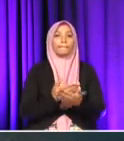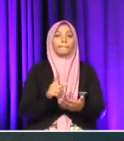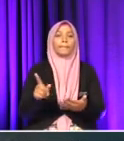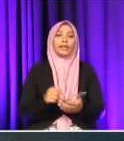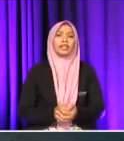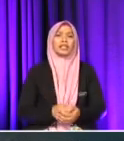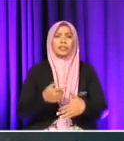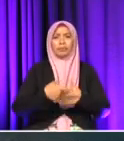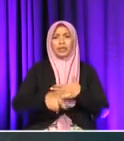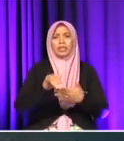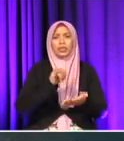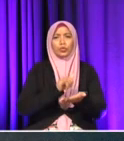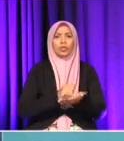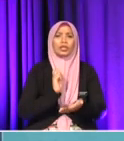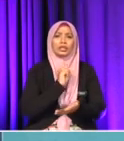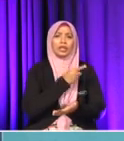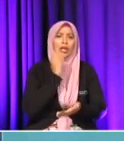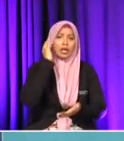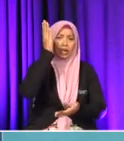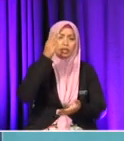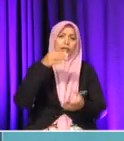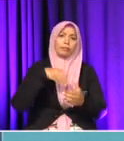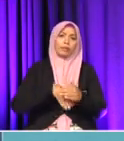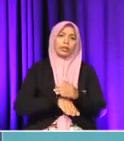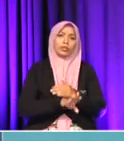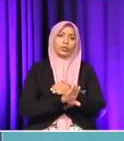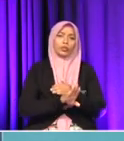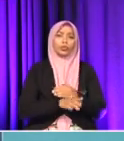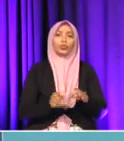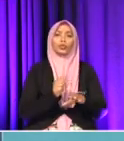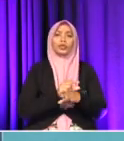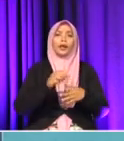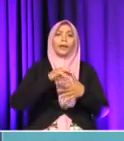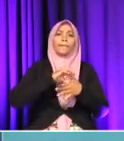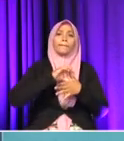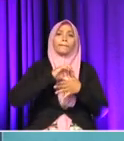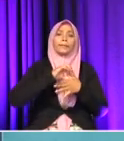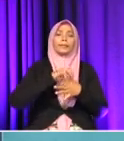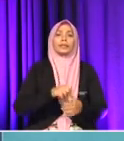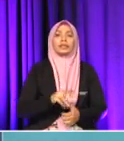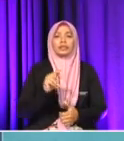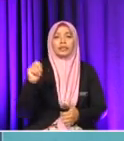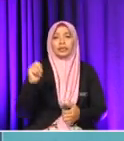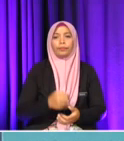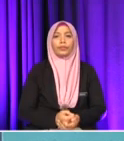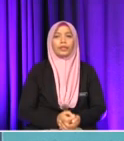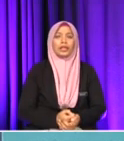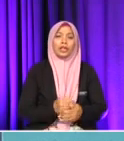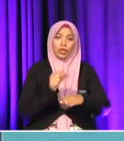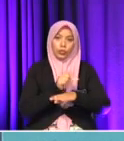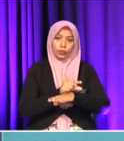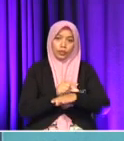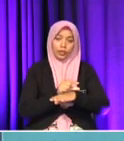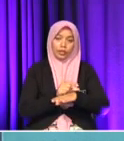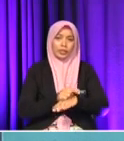kita akan masuk kepada penghasilan logo menggunakan prinsip Jadi yang pertama mengibaskan kompetensi tadi kita imbas